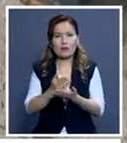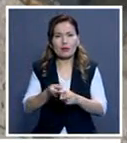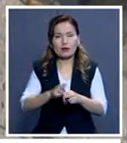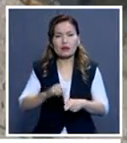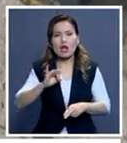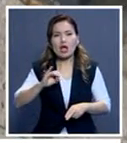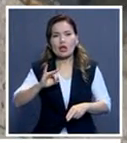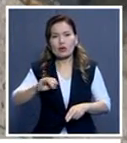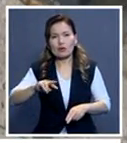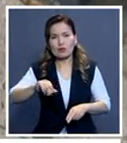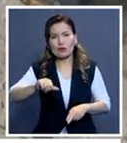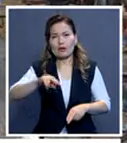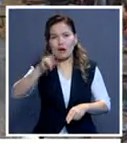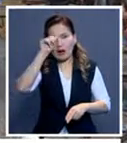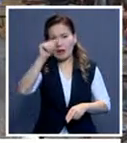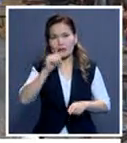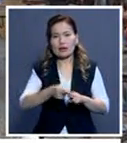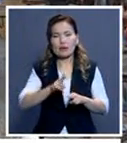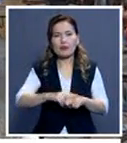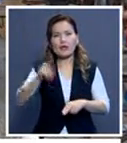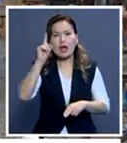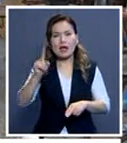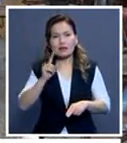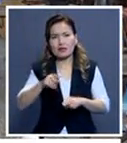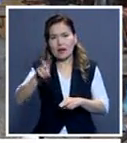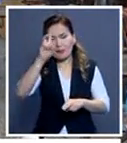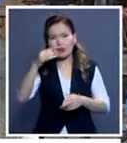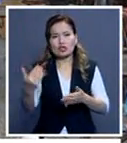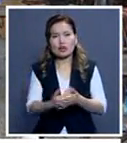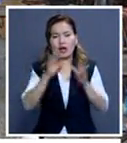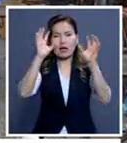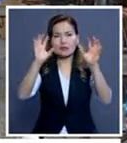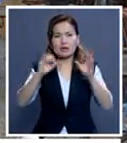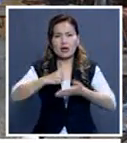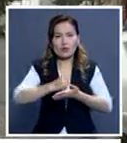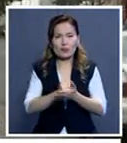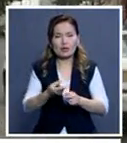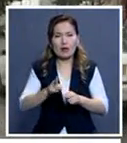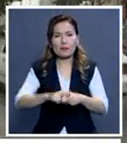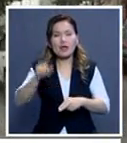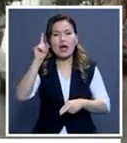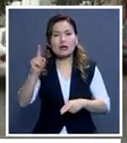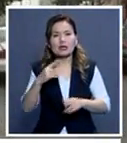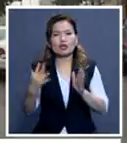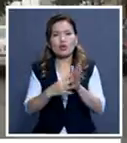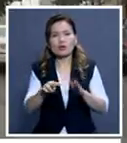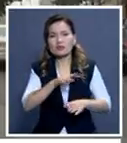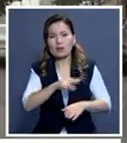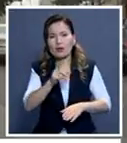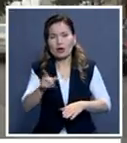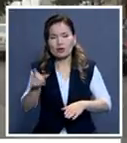айында Кнессет Израильді еврейлердің ғана мемлекеті деп сипаттайтын заң қабылды. Бұл құжат Израильдің 9 миллион